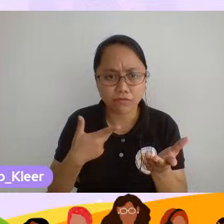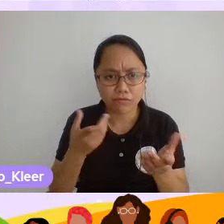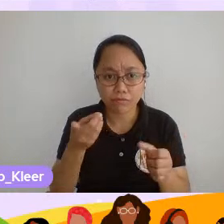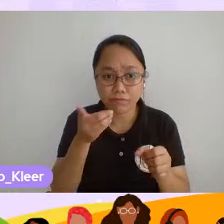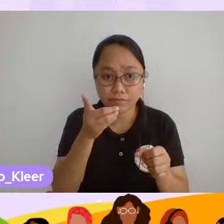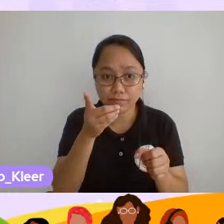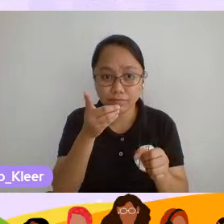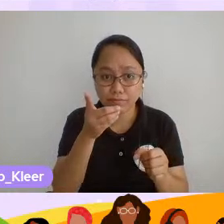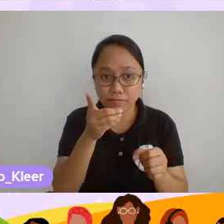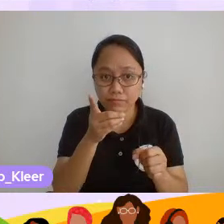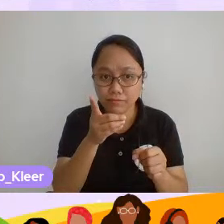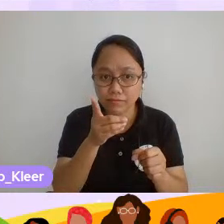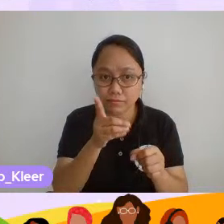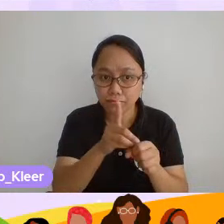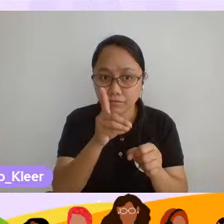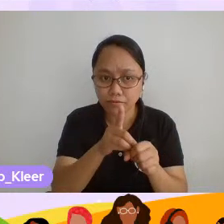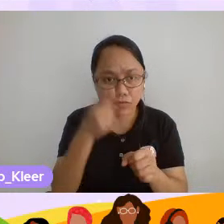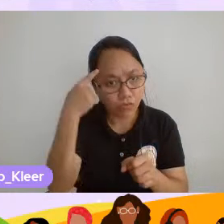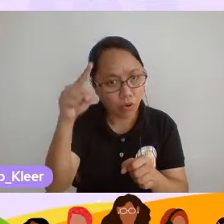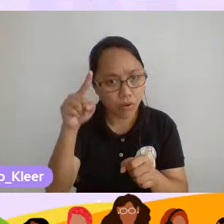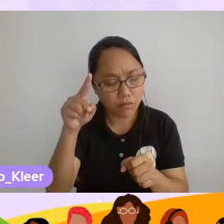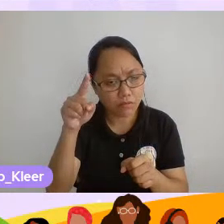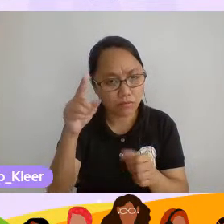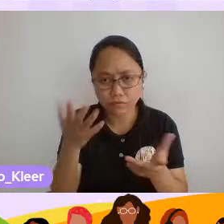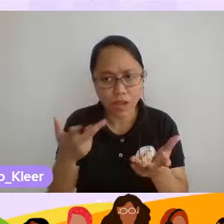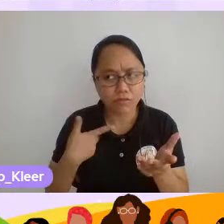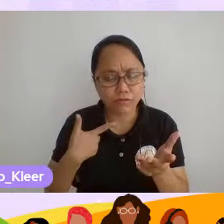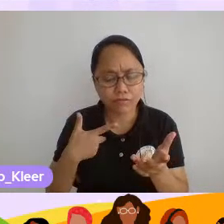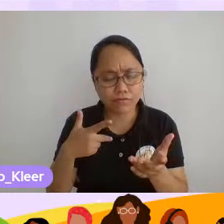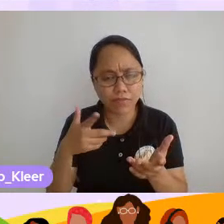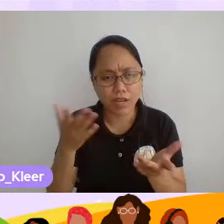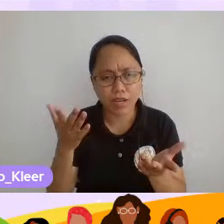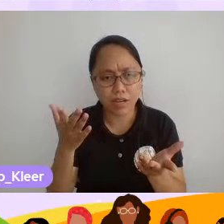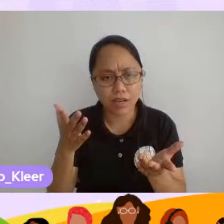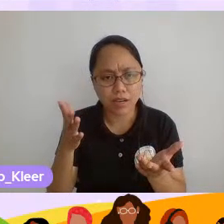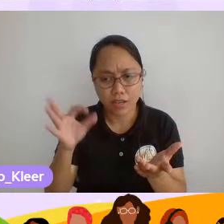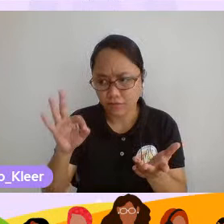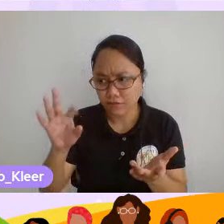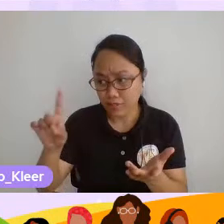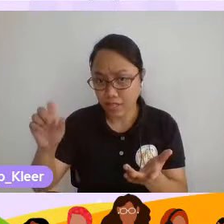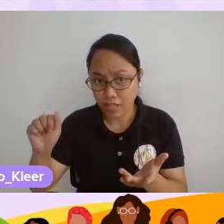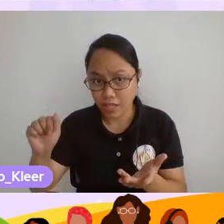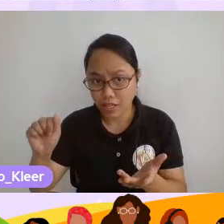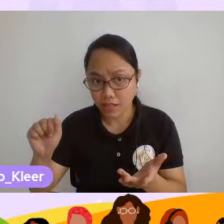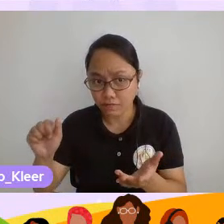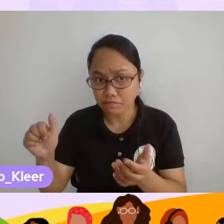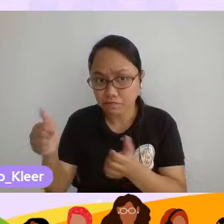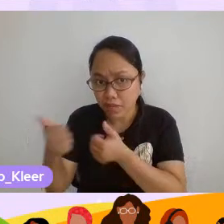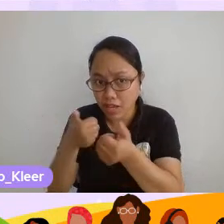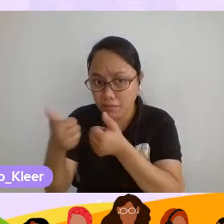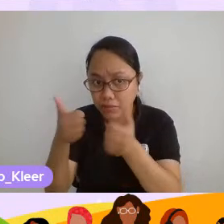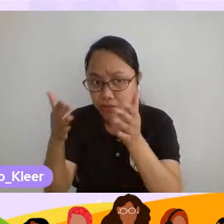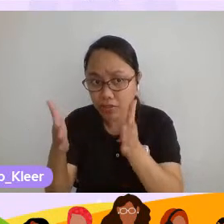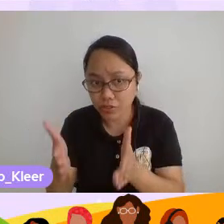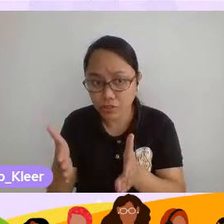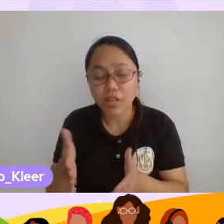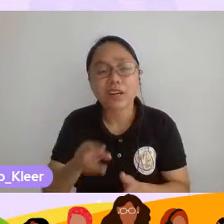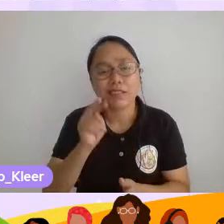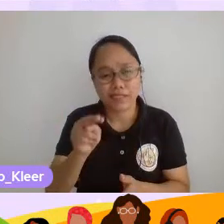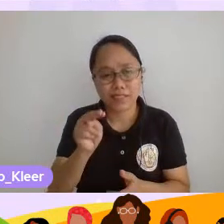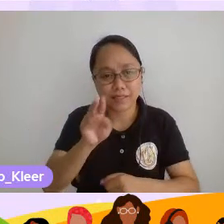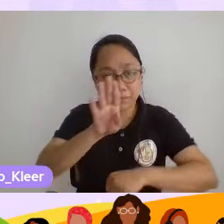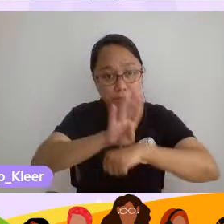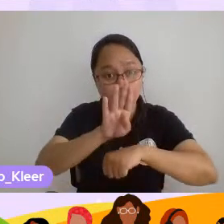Drugs Administration na FDA na kung saan dapat po ay may lisensya ang ating